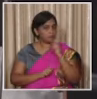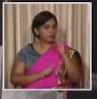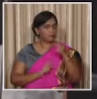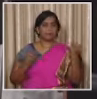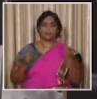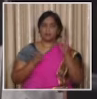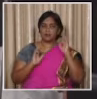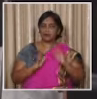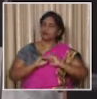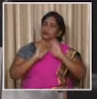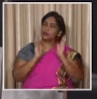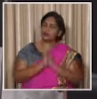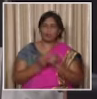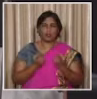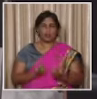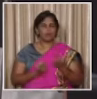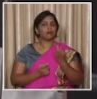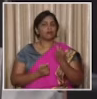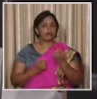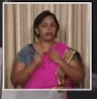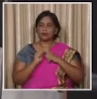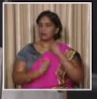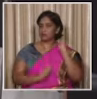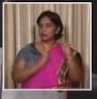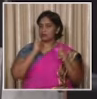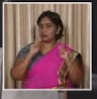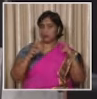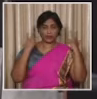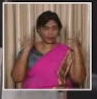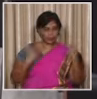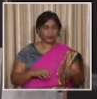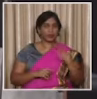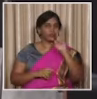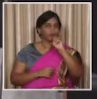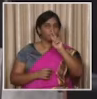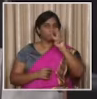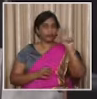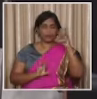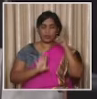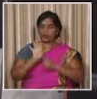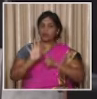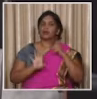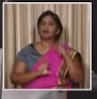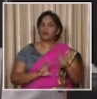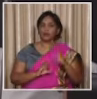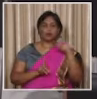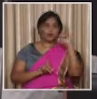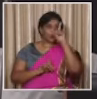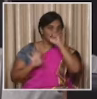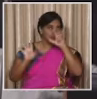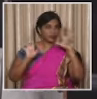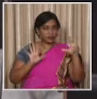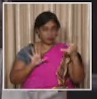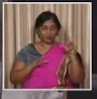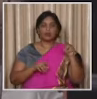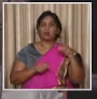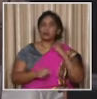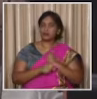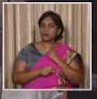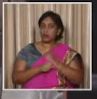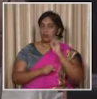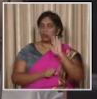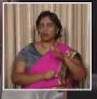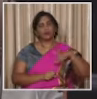බැරි වී තිබූ සියලු හිඟ මුදල් අප ගෙවා අවසන් කරා. 2022 වසරේ පළමු මාස 8 තුළ රජයේ